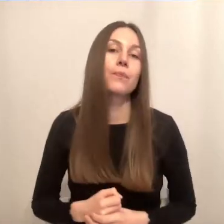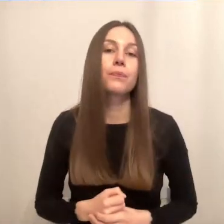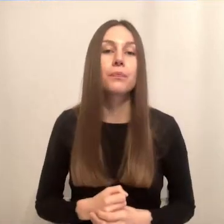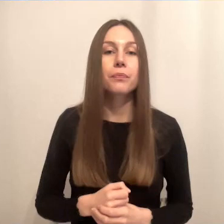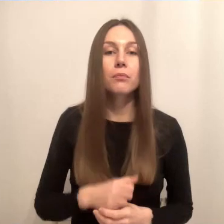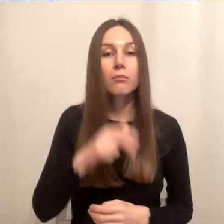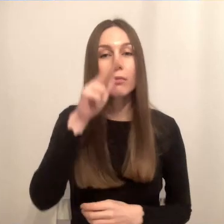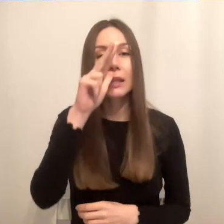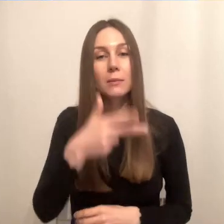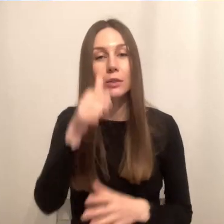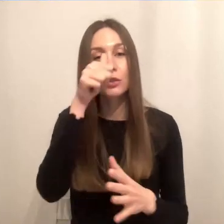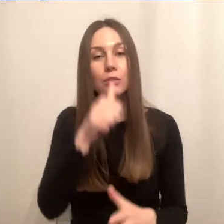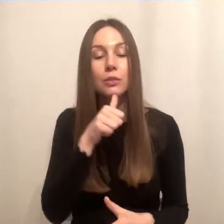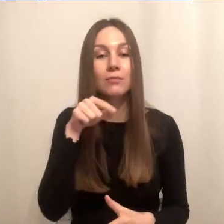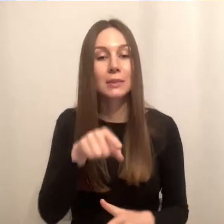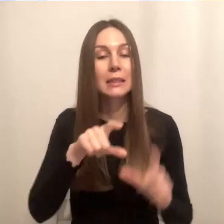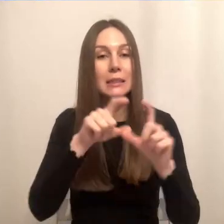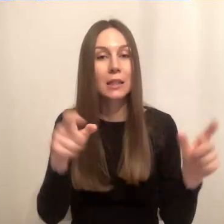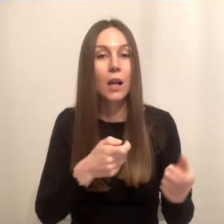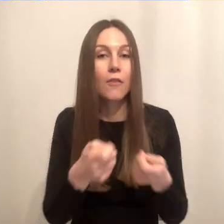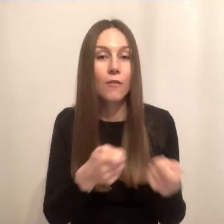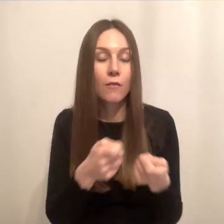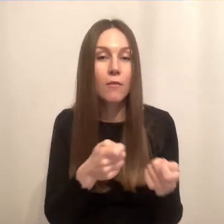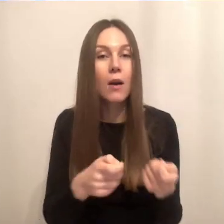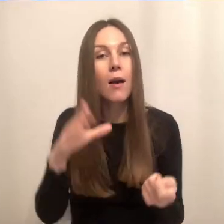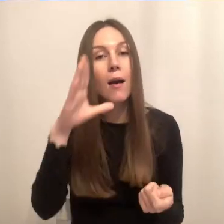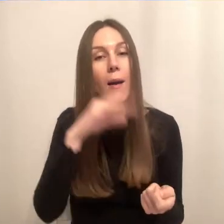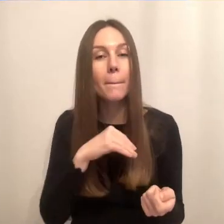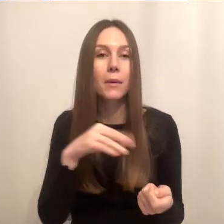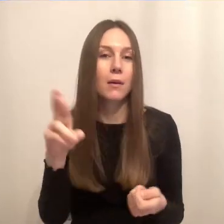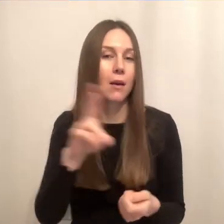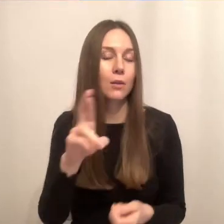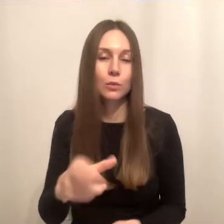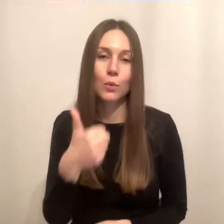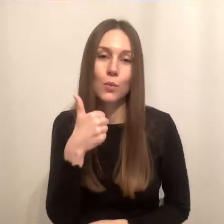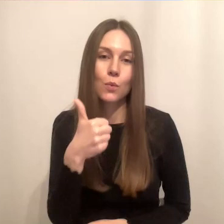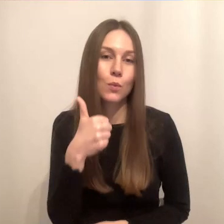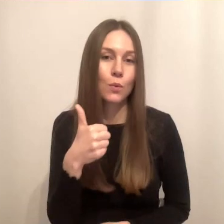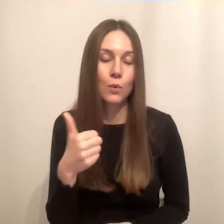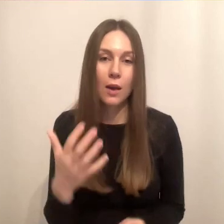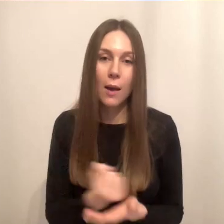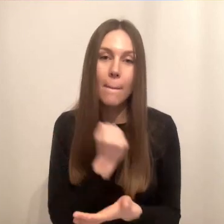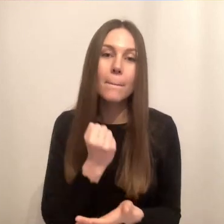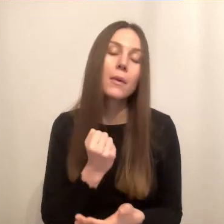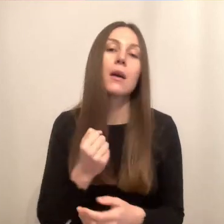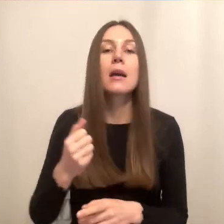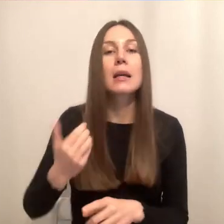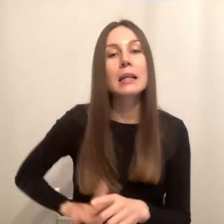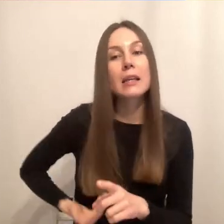vadovavimo įstaigai tikrai pavyko pasiekti labai gerų rezultatų, gerinant gyventojų saugumą, tiek